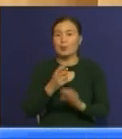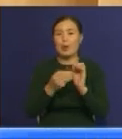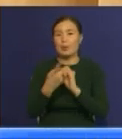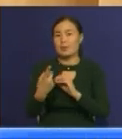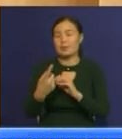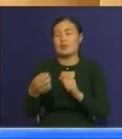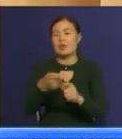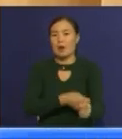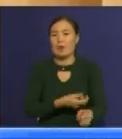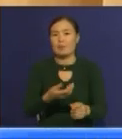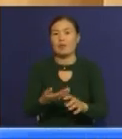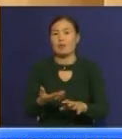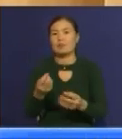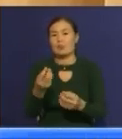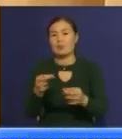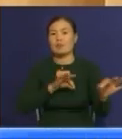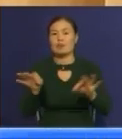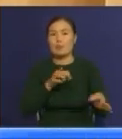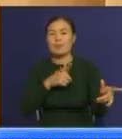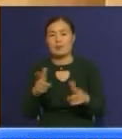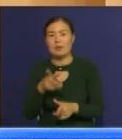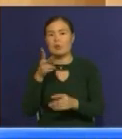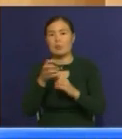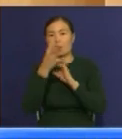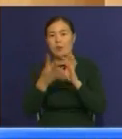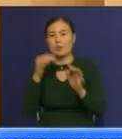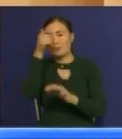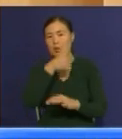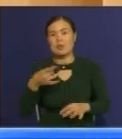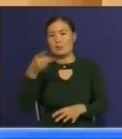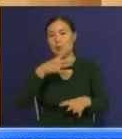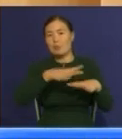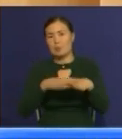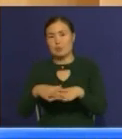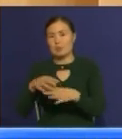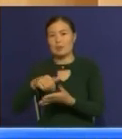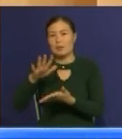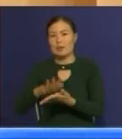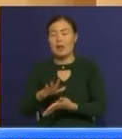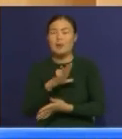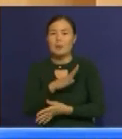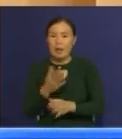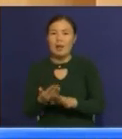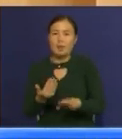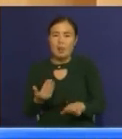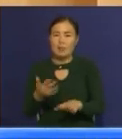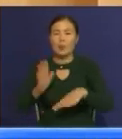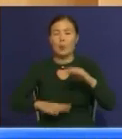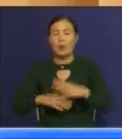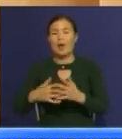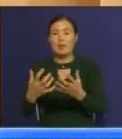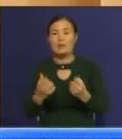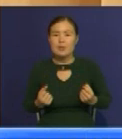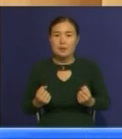шақырымнан 600 орынды мектептің жобасы дайындалып, 2019 жылға республикалық бюджетке енгізілді және алдын ала қолдауы бар ералық. Да,